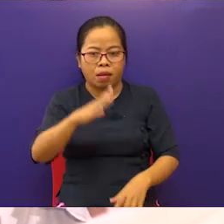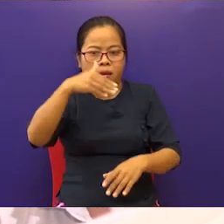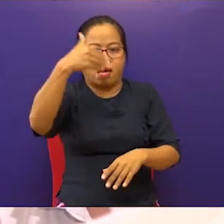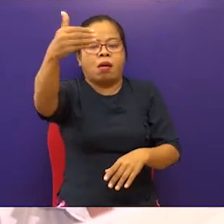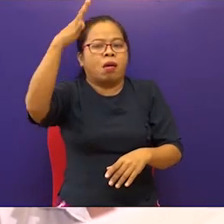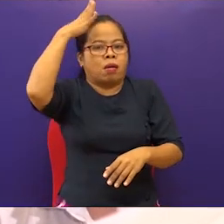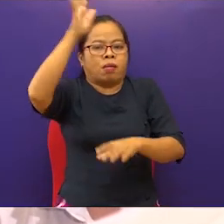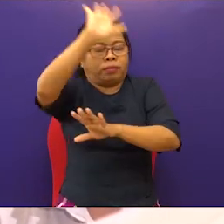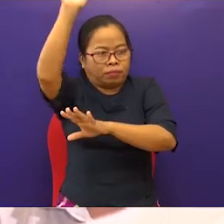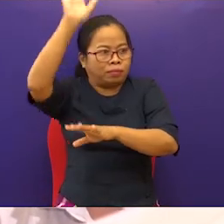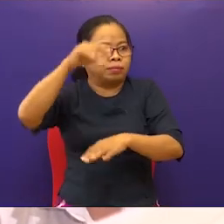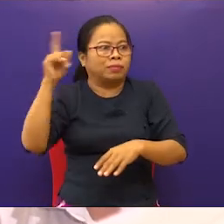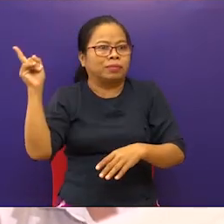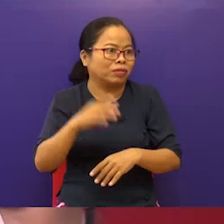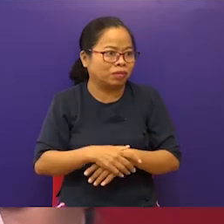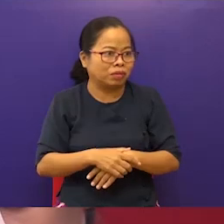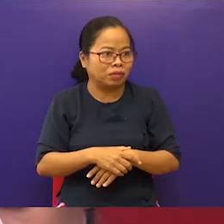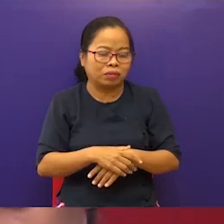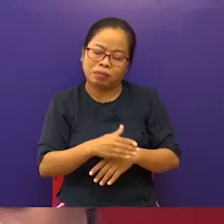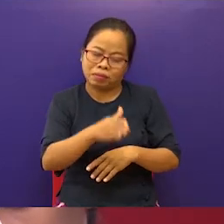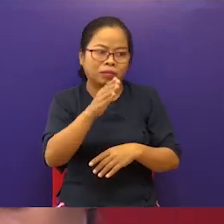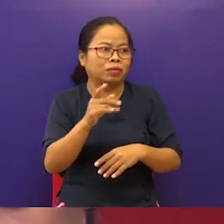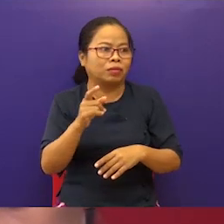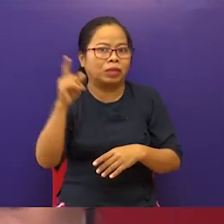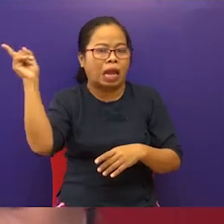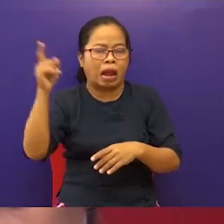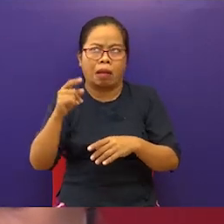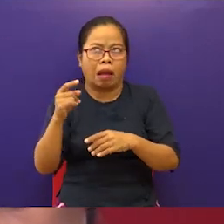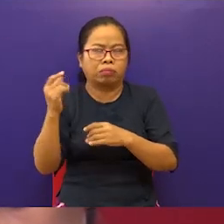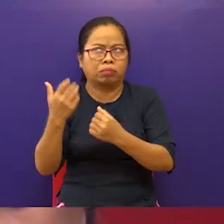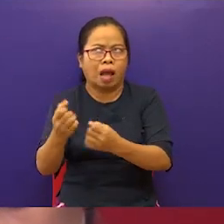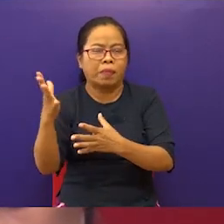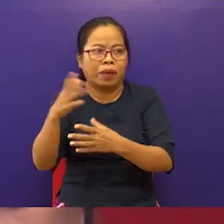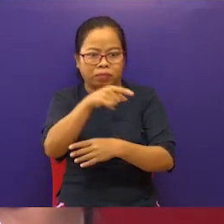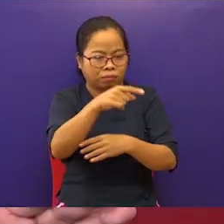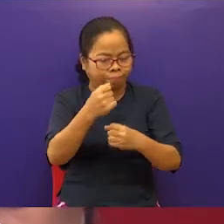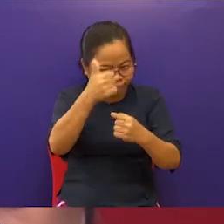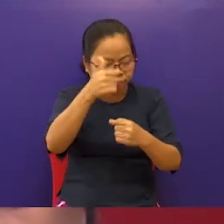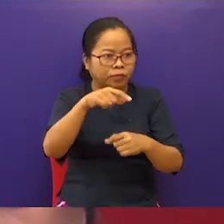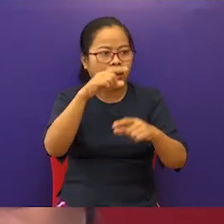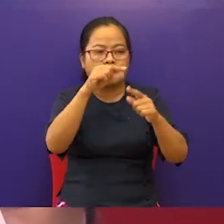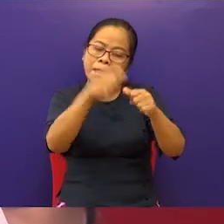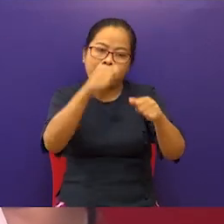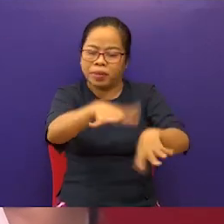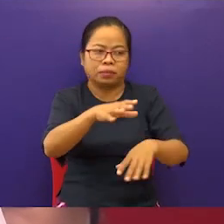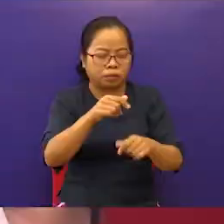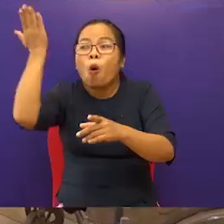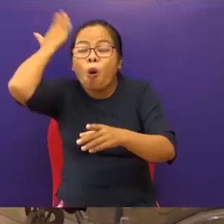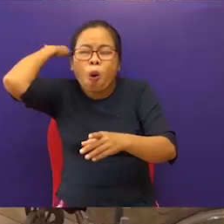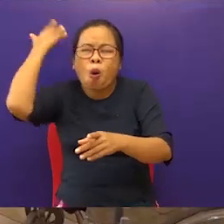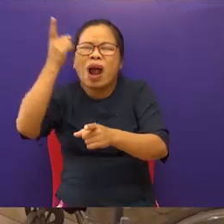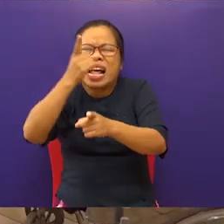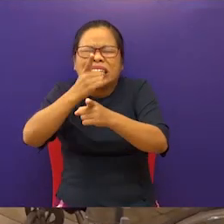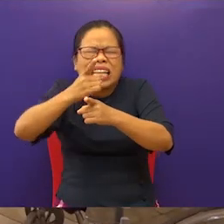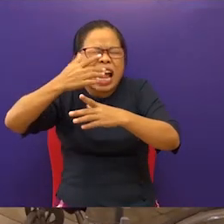လုပ်ငန်းရှင်အများစုရဲ့ခေါင်းထဲမှာဒါမှမရှိဘူးကိုကဒီလောက်ပဲလုံနိုင်မယ်လို့မတန်ဆွမ်းထင်ထားပေမဲ့ဒီတက်မကလုံနိုင်တာကြီးအများကြီးရှိတယ်အ